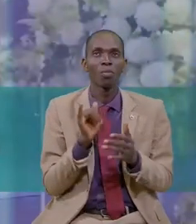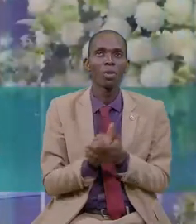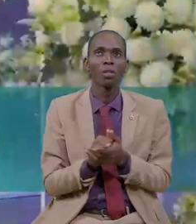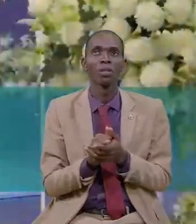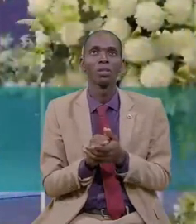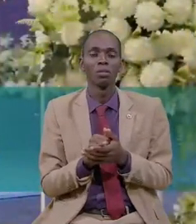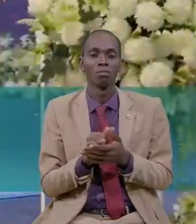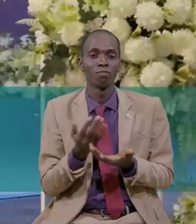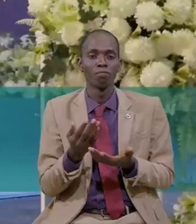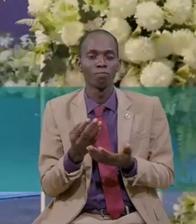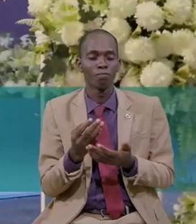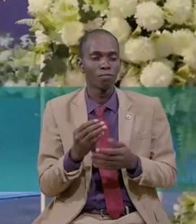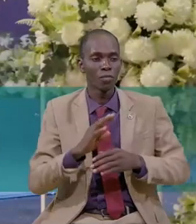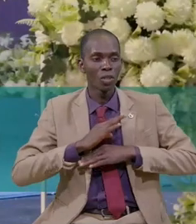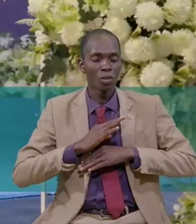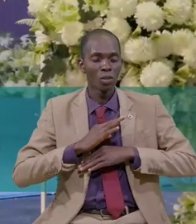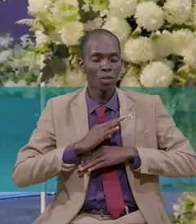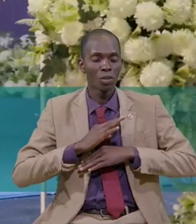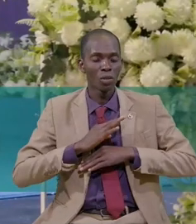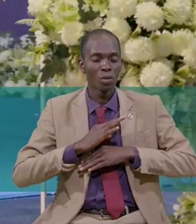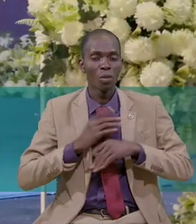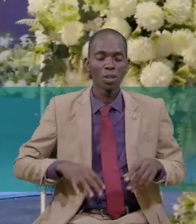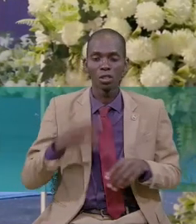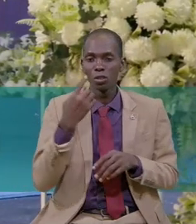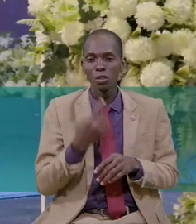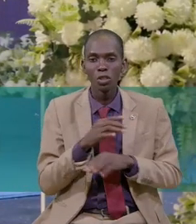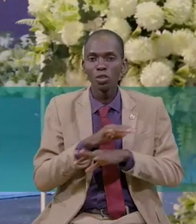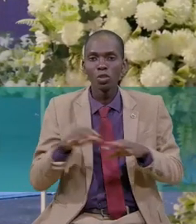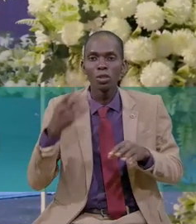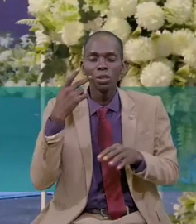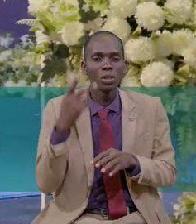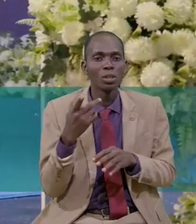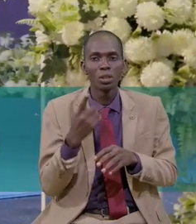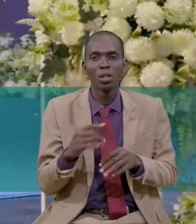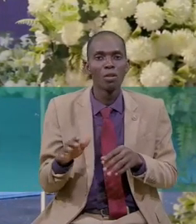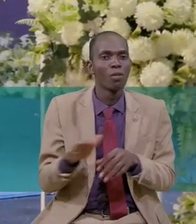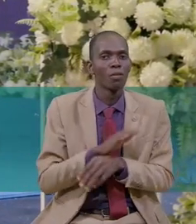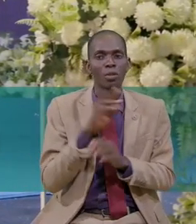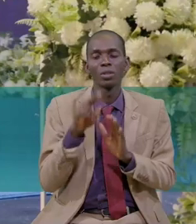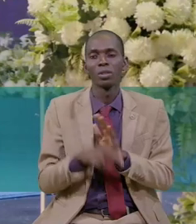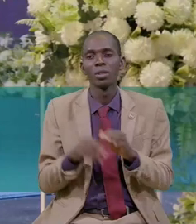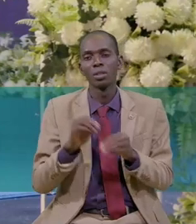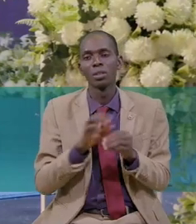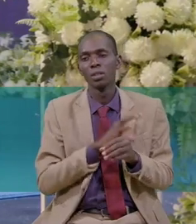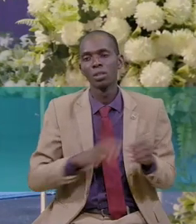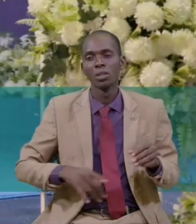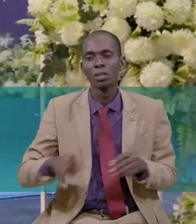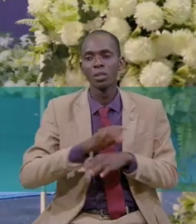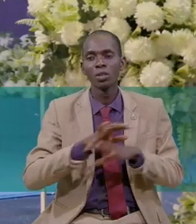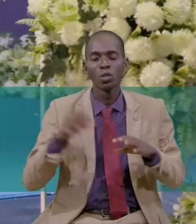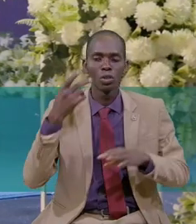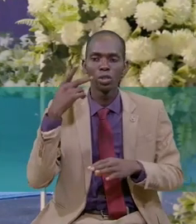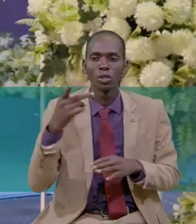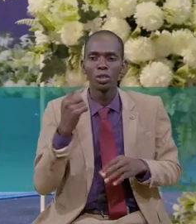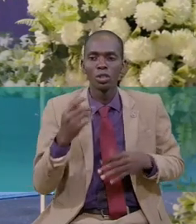Christ. Ils ne voient pas la plénitude en Christ. Ils ne voient pas la joie en Christ. Ils